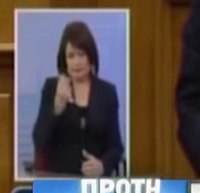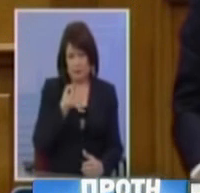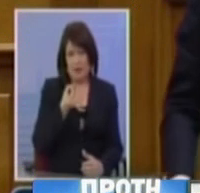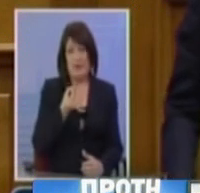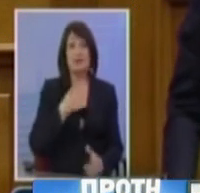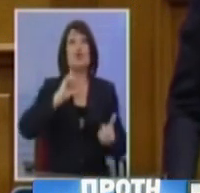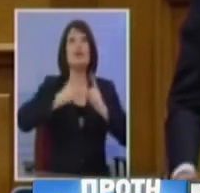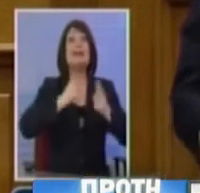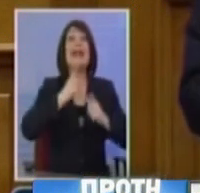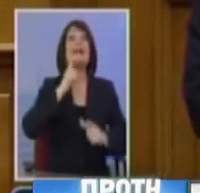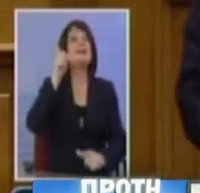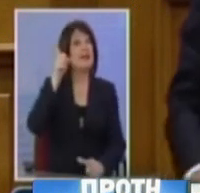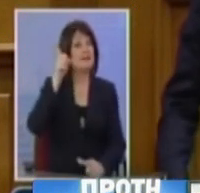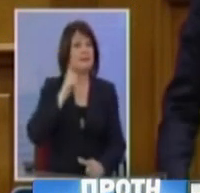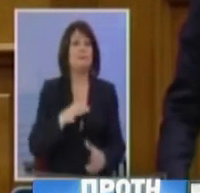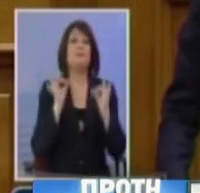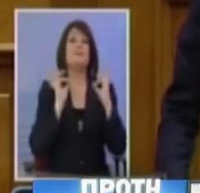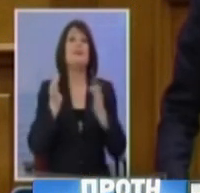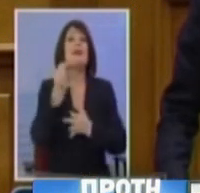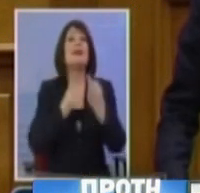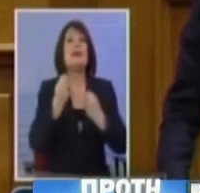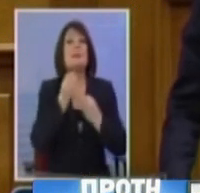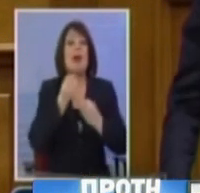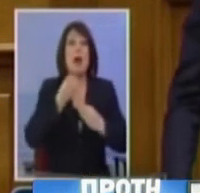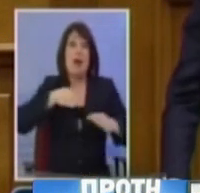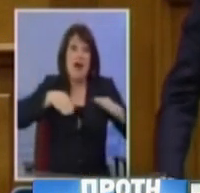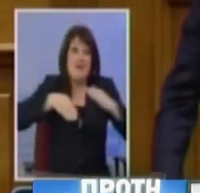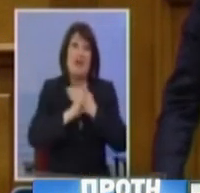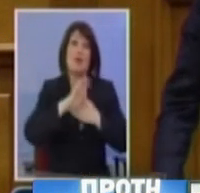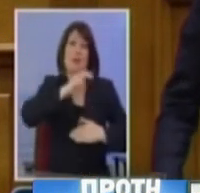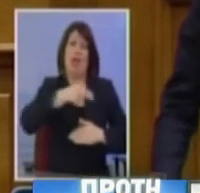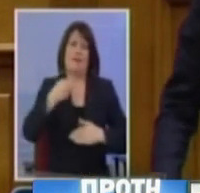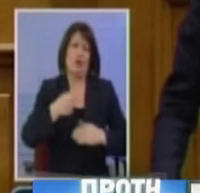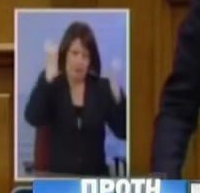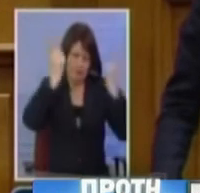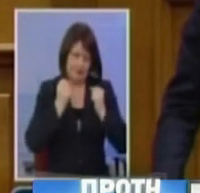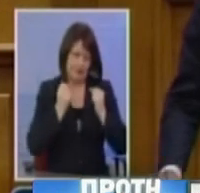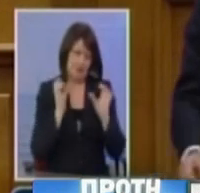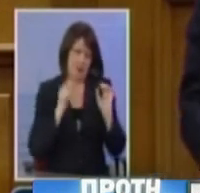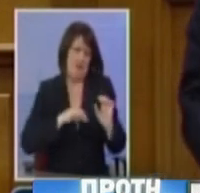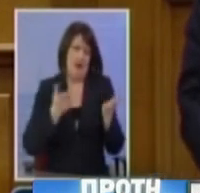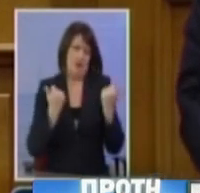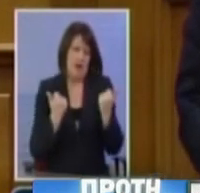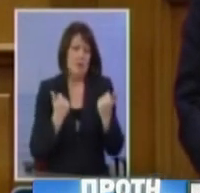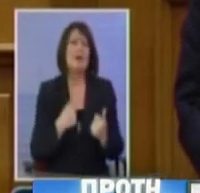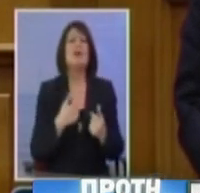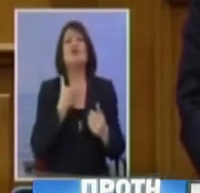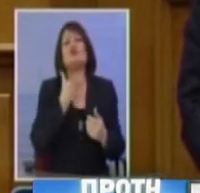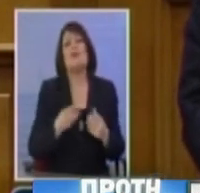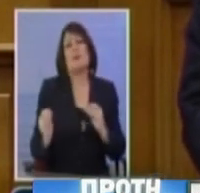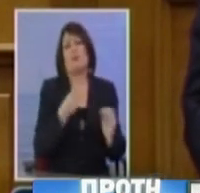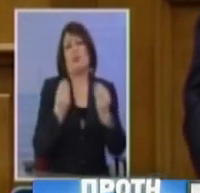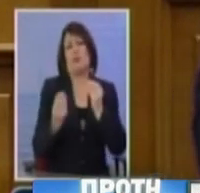του Τέξας. Συγκεκριμένα λέγοντας ότι μια έξοδος από το ευρώ δεν θα ωφελήσει κανέναν, αντιθέτως θα πυροδοτήσει σοβαρά νέα